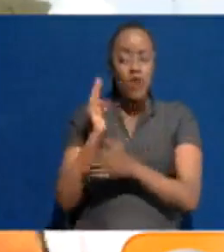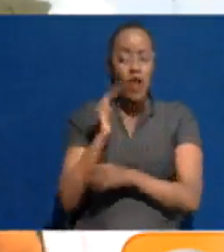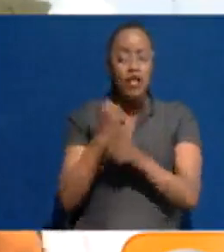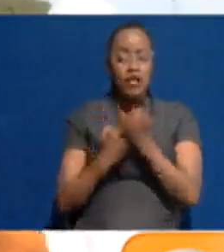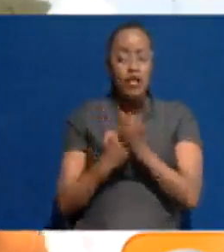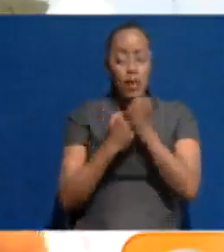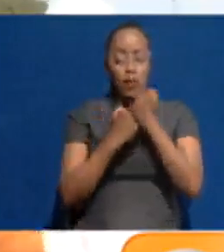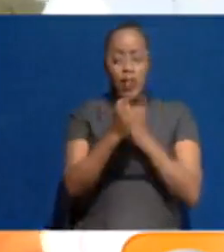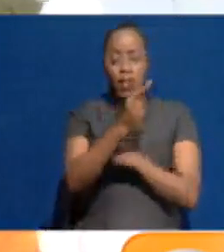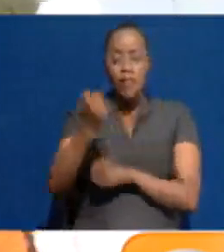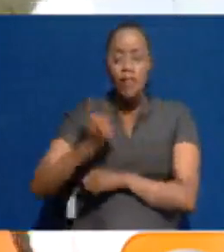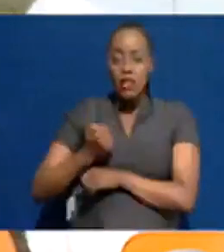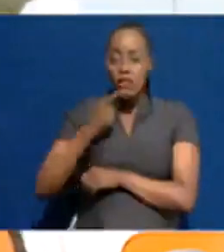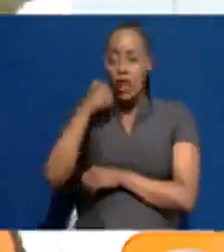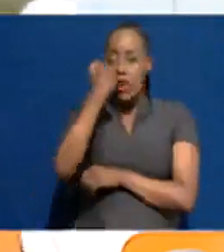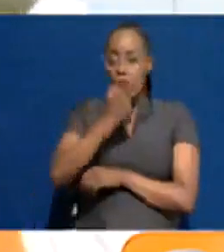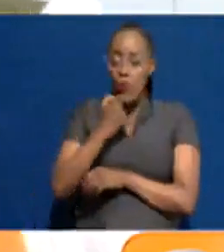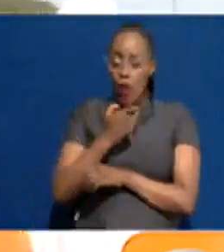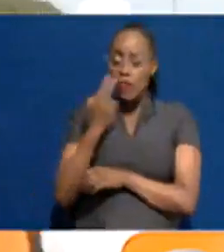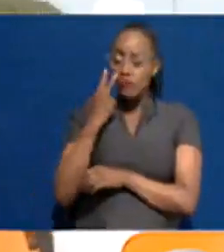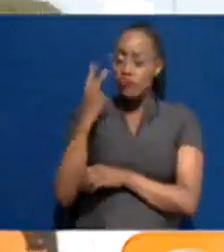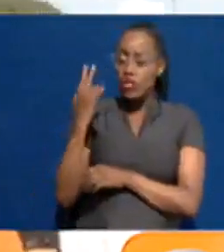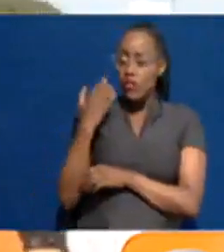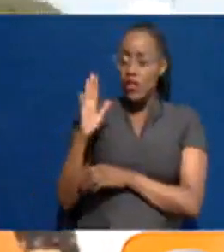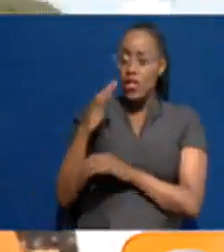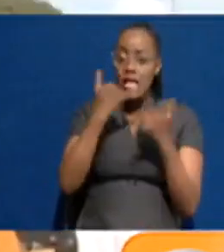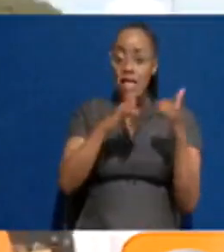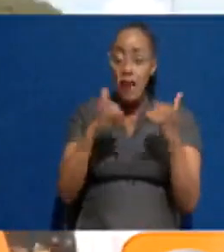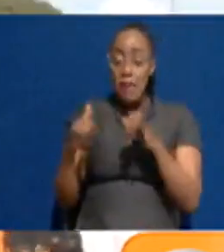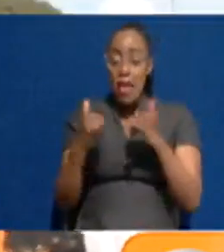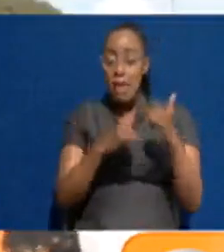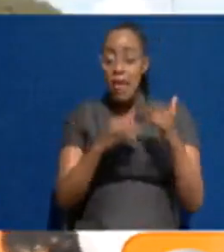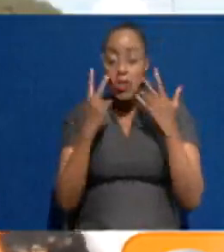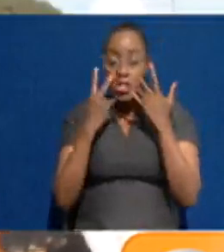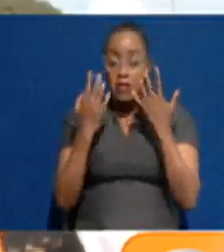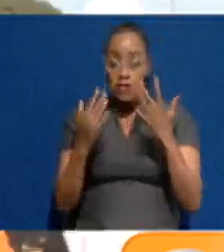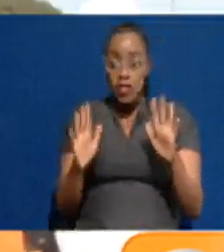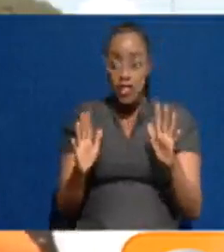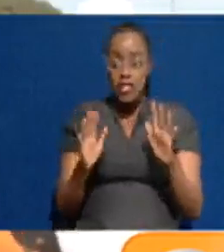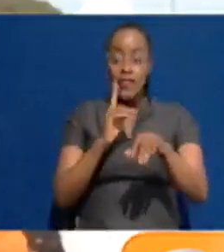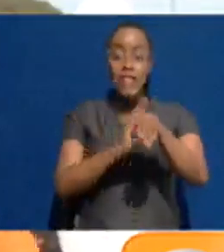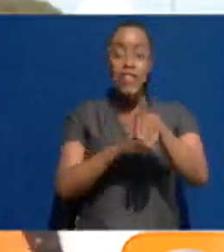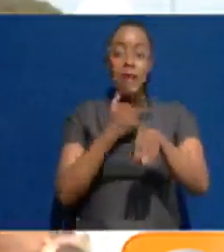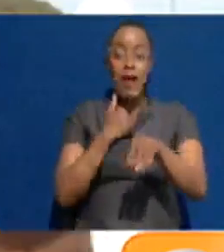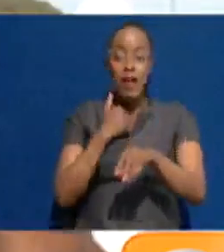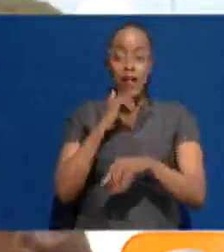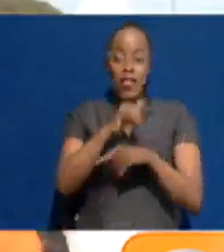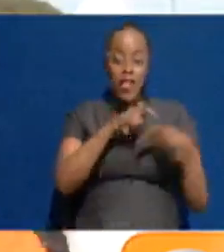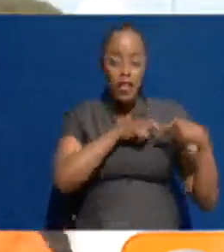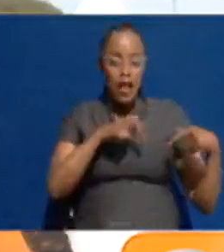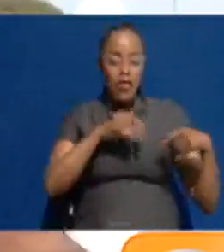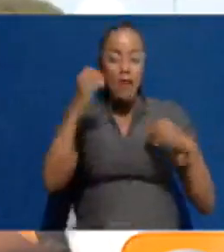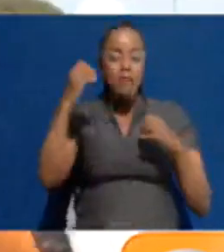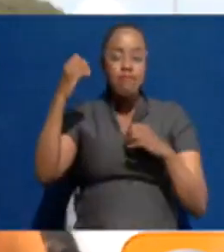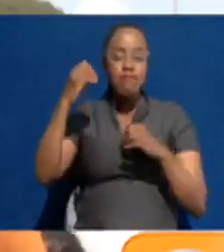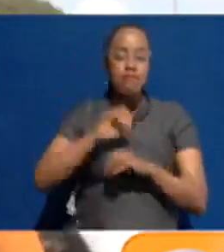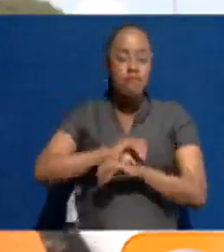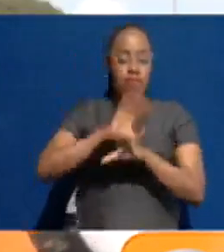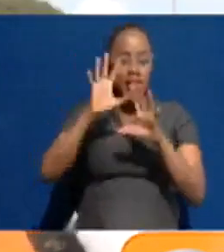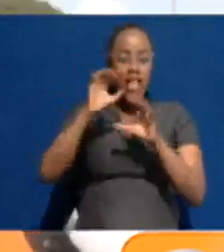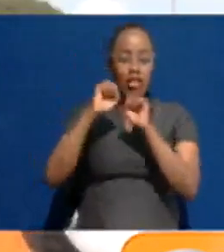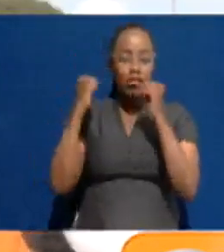support hawa wasichana wako nyuma yangu wanacheza mnavyoona. wakiwa na hiyo logo ya Brighter Society